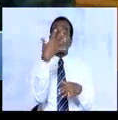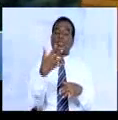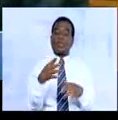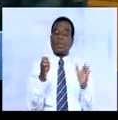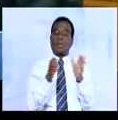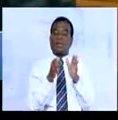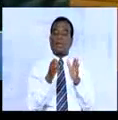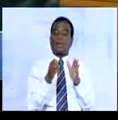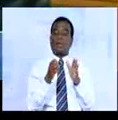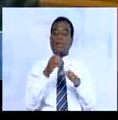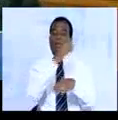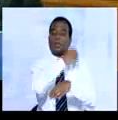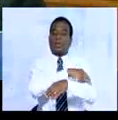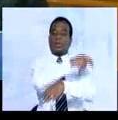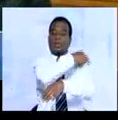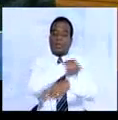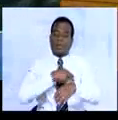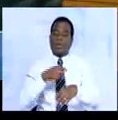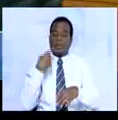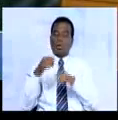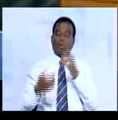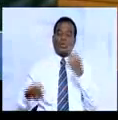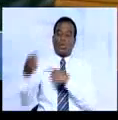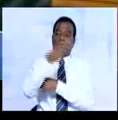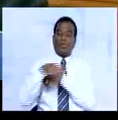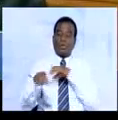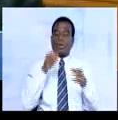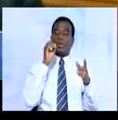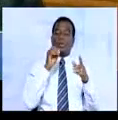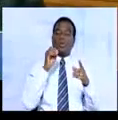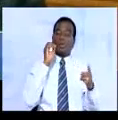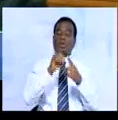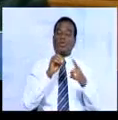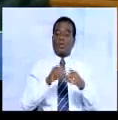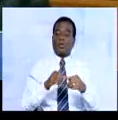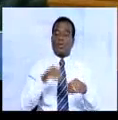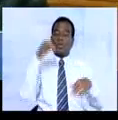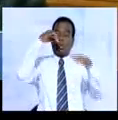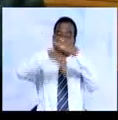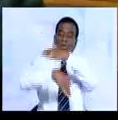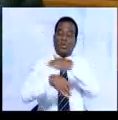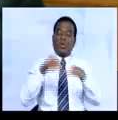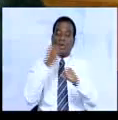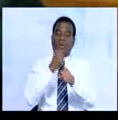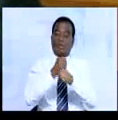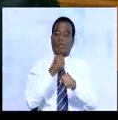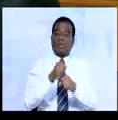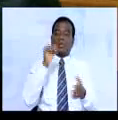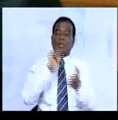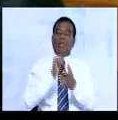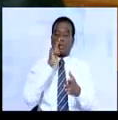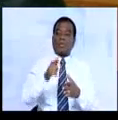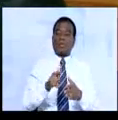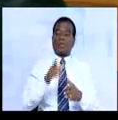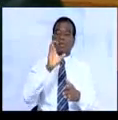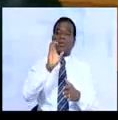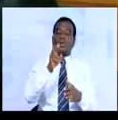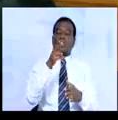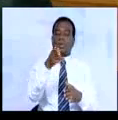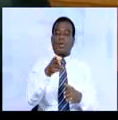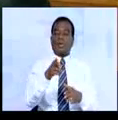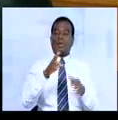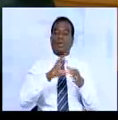aujourd'hui vont faire l'objet de l'approfondissement de ces travaux préliminaires. Il s'agit des CHU de Crècheville